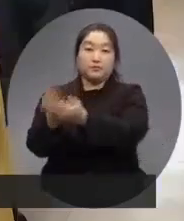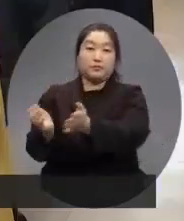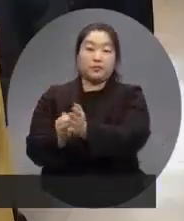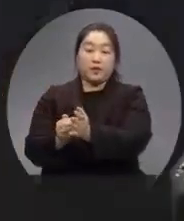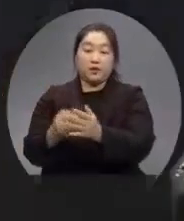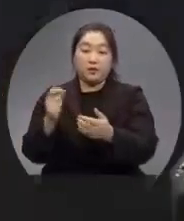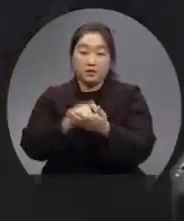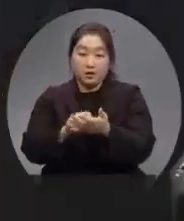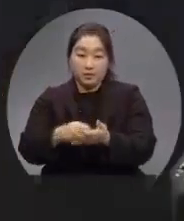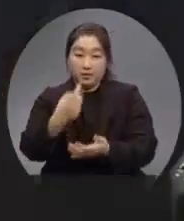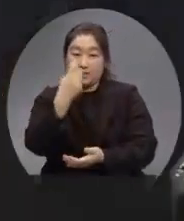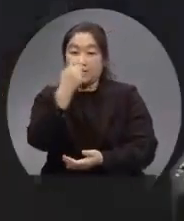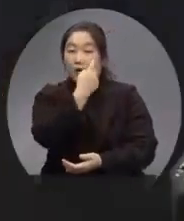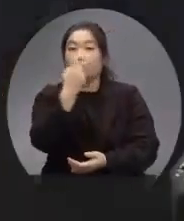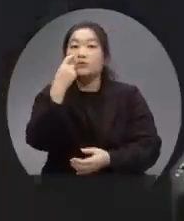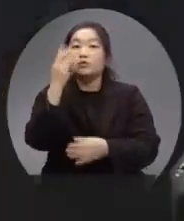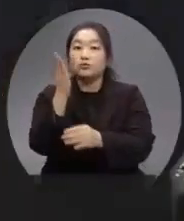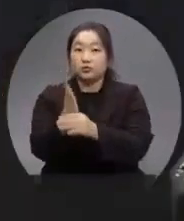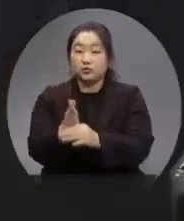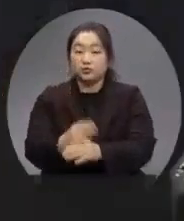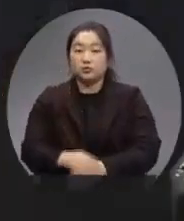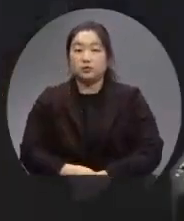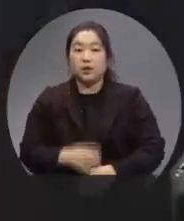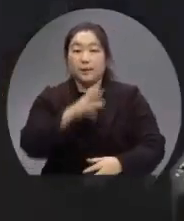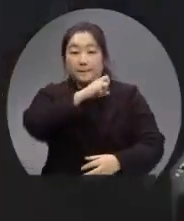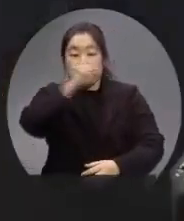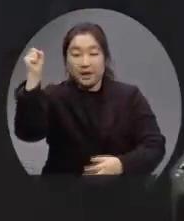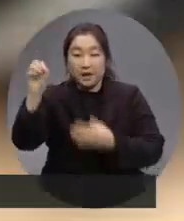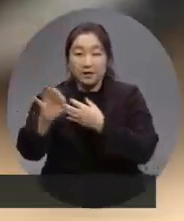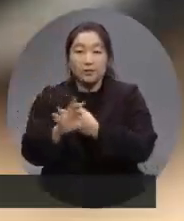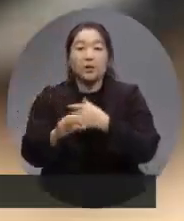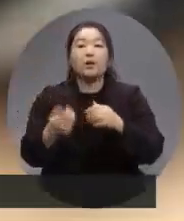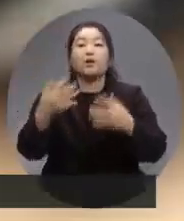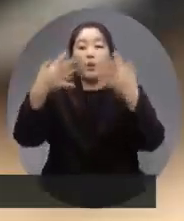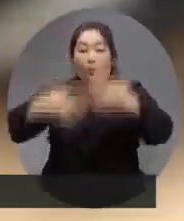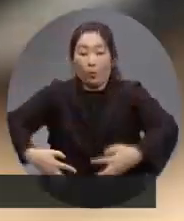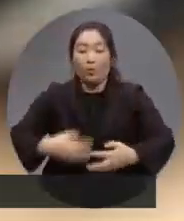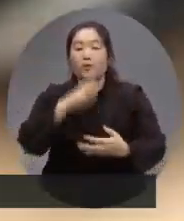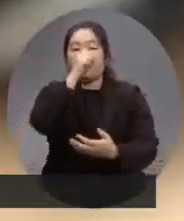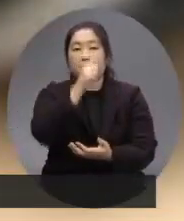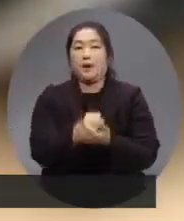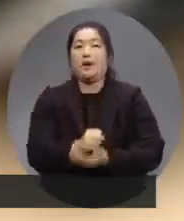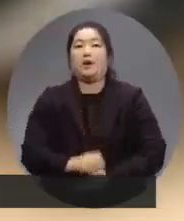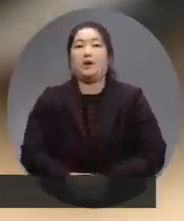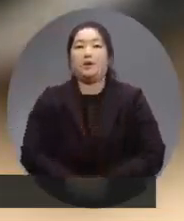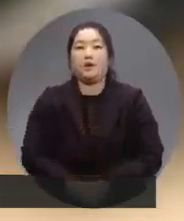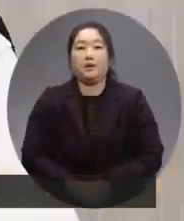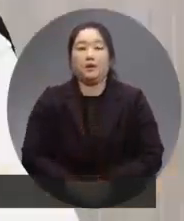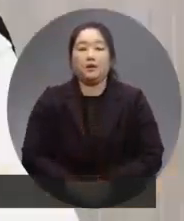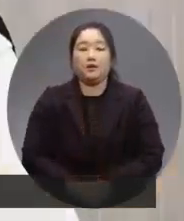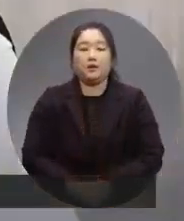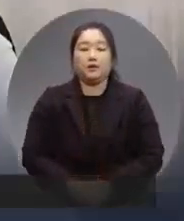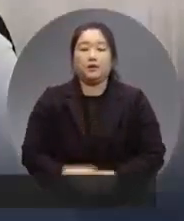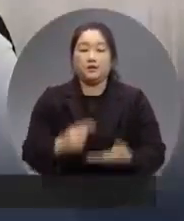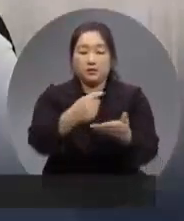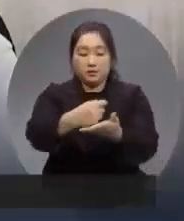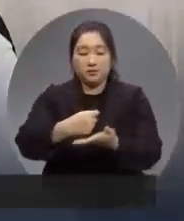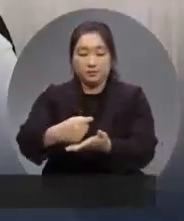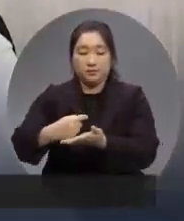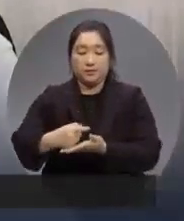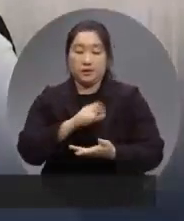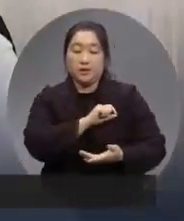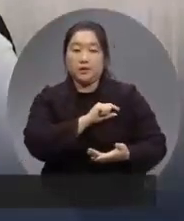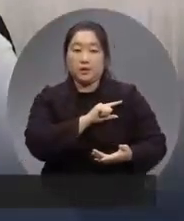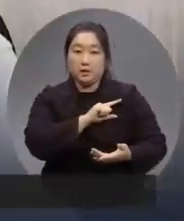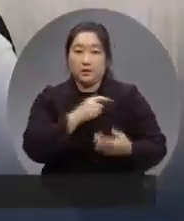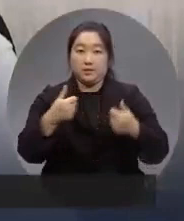여부를 따지는 검증이 진행 중인데 통과하면 청구 요건을 충족하게 됩니다. 청구인들의 성명,